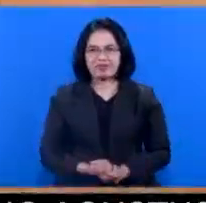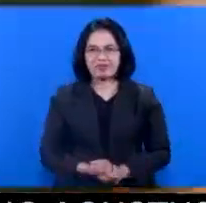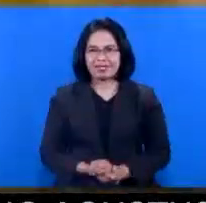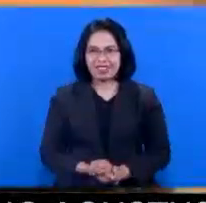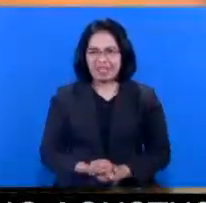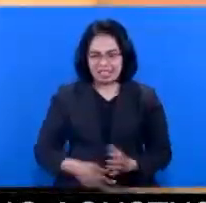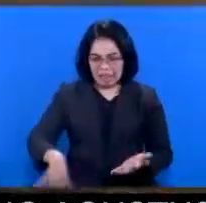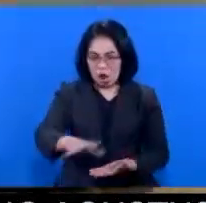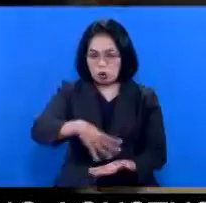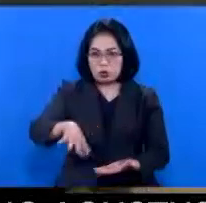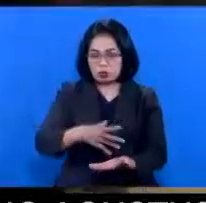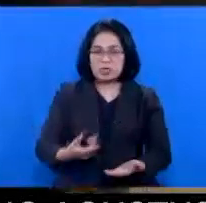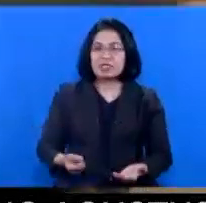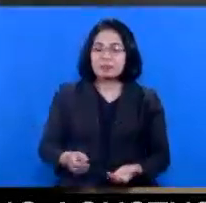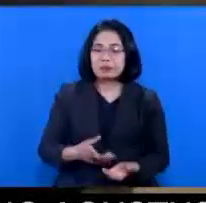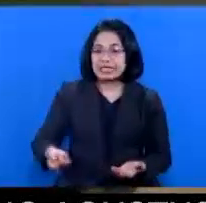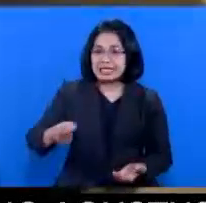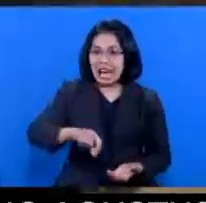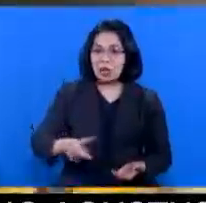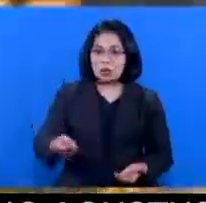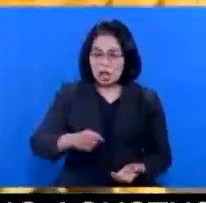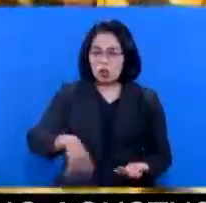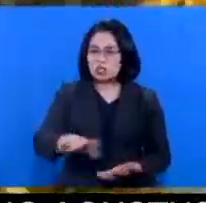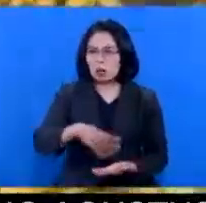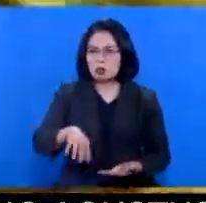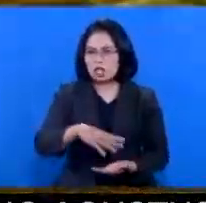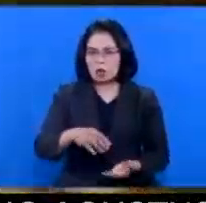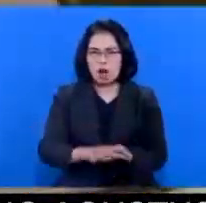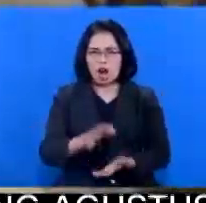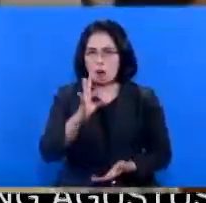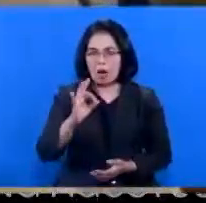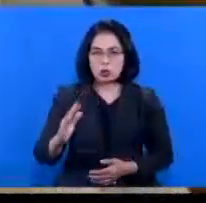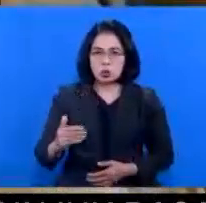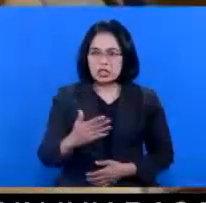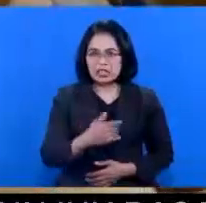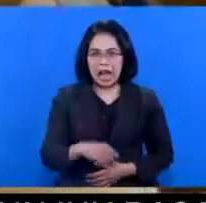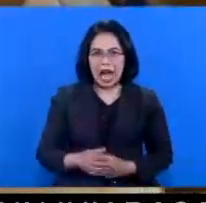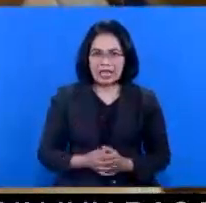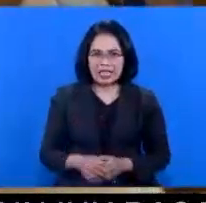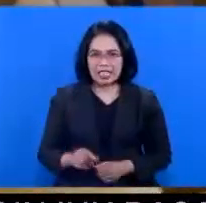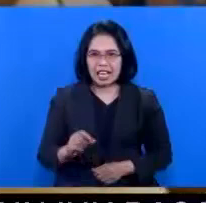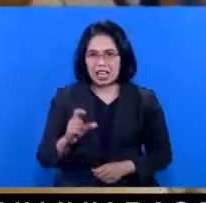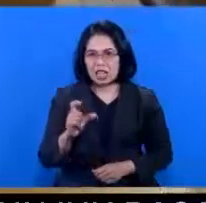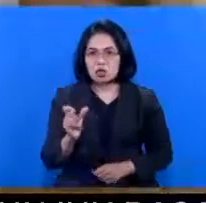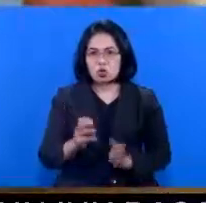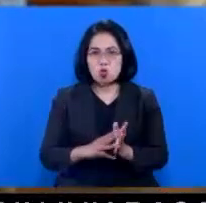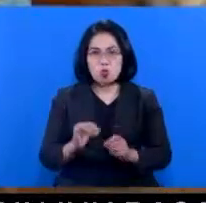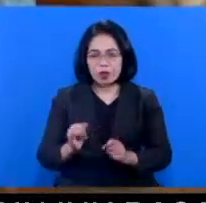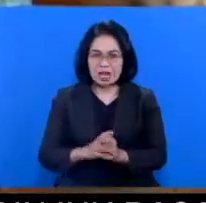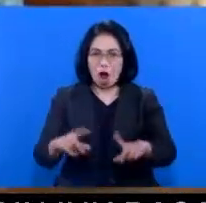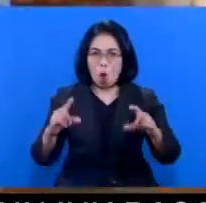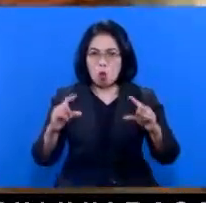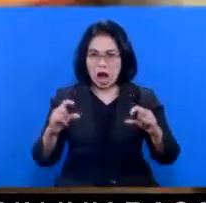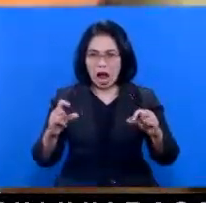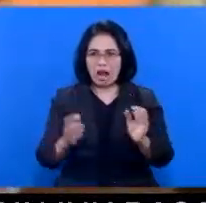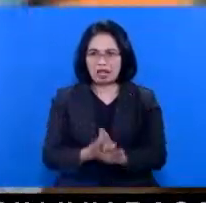chai sim, kol, pak choy, bakso ikan, cumi, dan udang. Bedanya, Chinese food